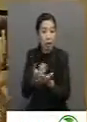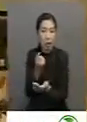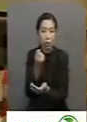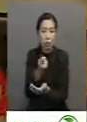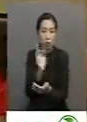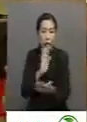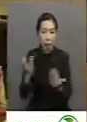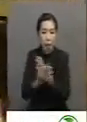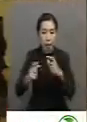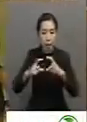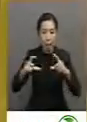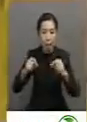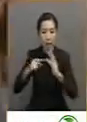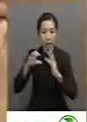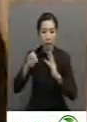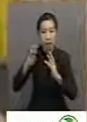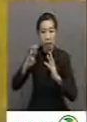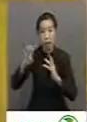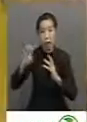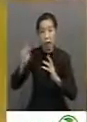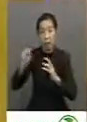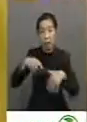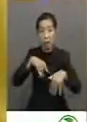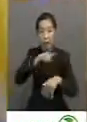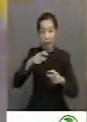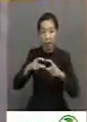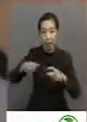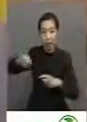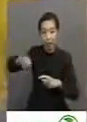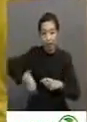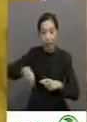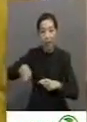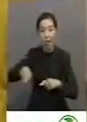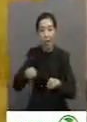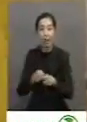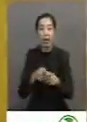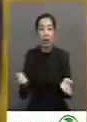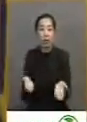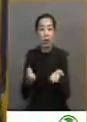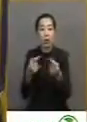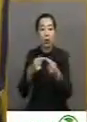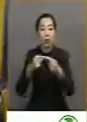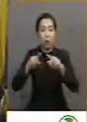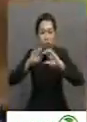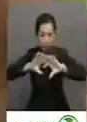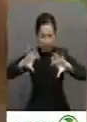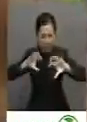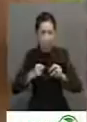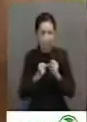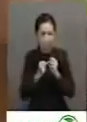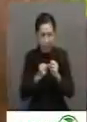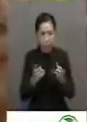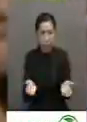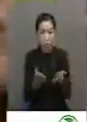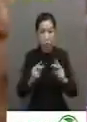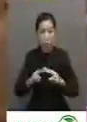บัตรเดบิตตรงนี้ก็ถือว่าเป็นการกระตุ้นตามนโยบายใช้เงินสดของ Nation E-Payment ที่รัฐบาลเขาพยายามสร้างขึ้นมาค่ะก